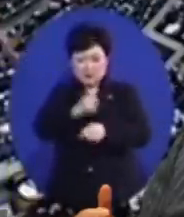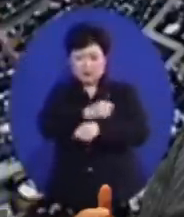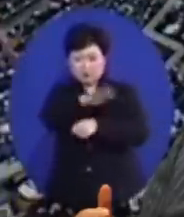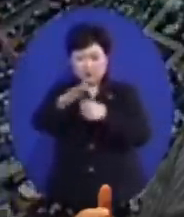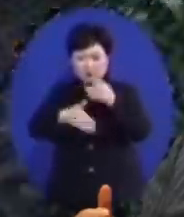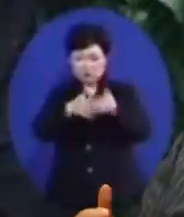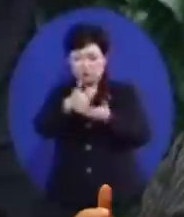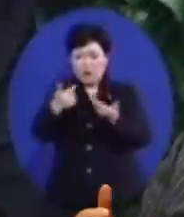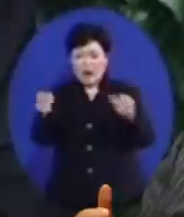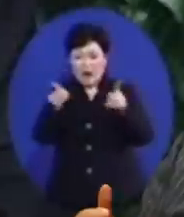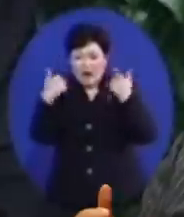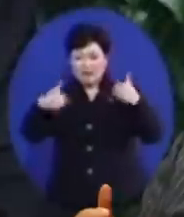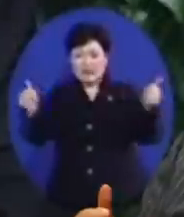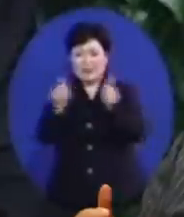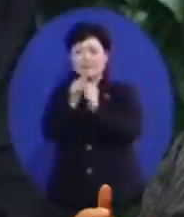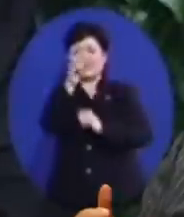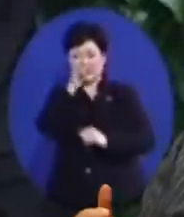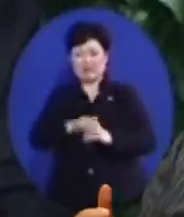우리가